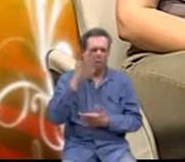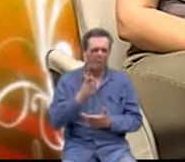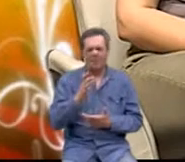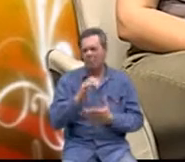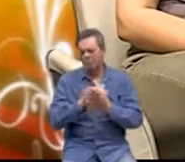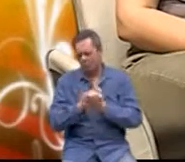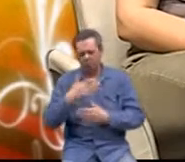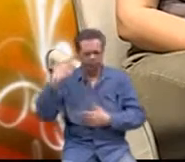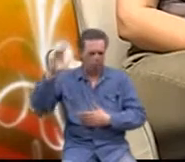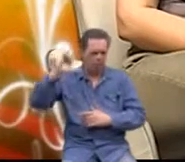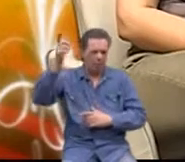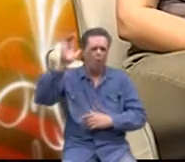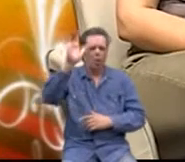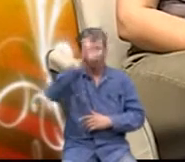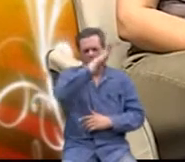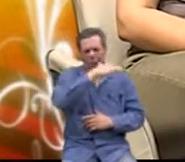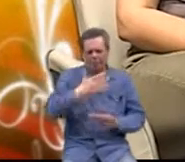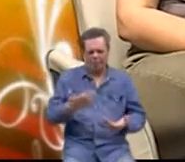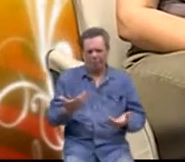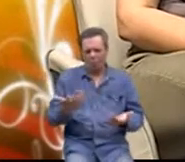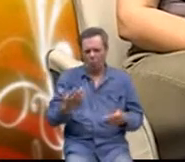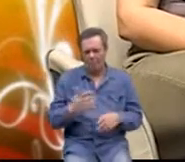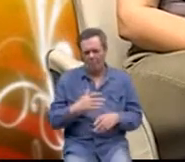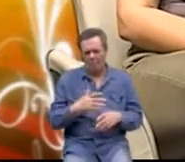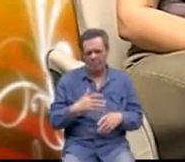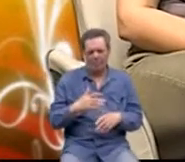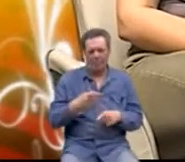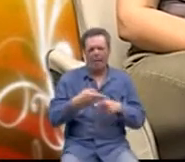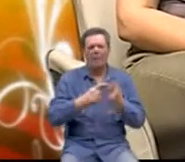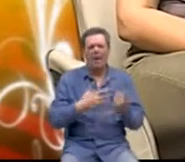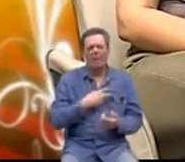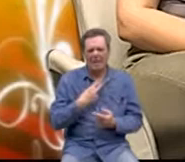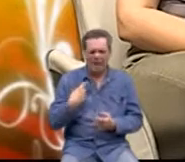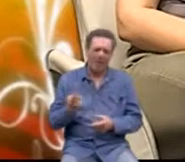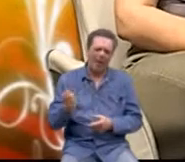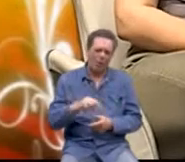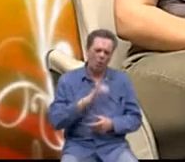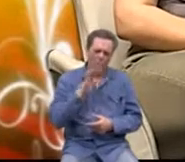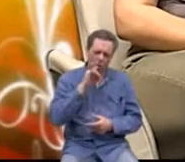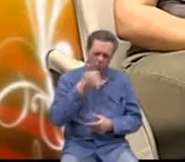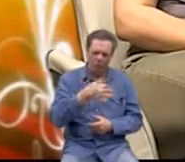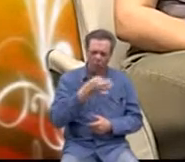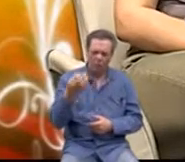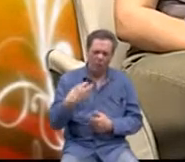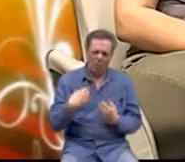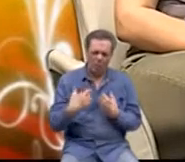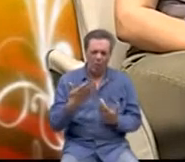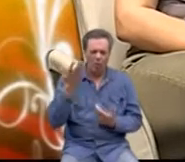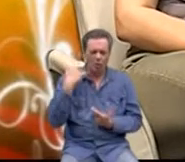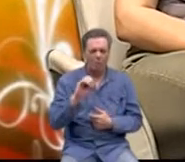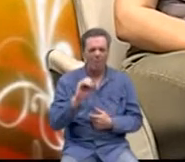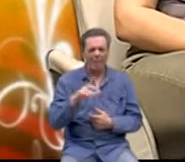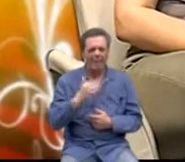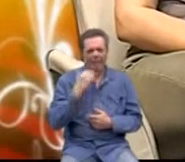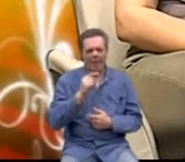prijatelje, poznanike, obitelji itd., kolege, da nam se pridruže već sutra na otvorenju sajma koje će biti od